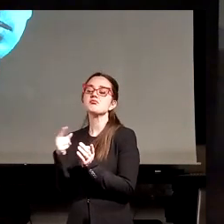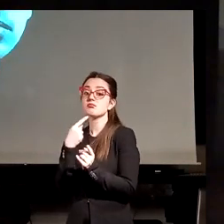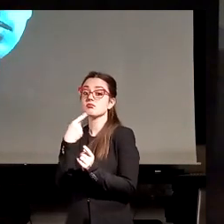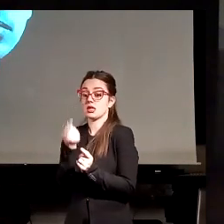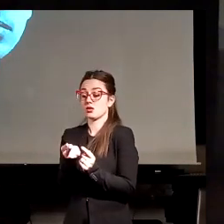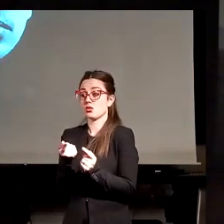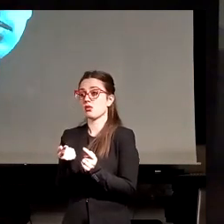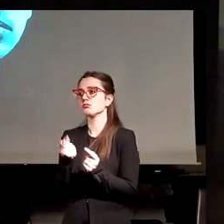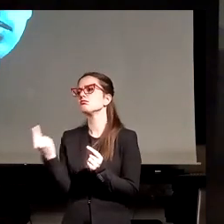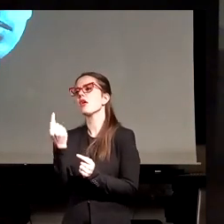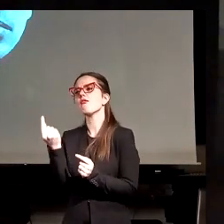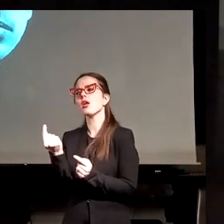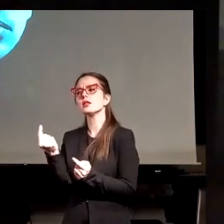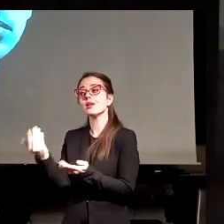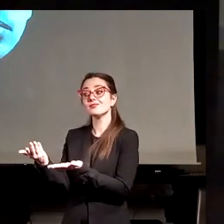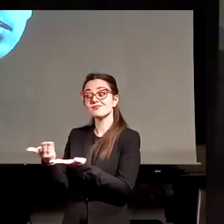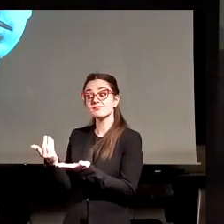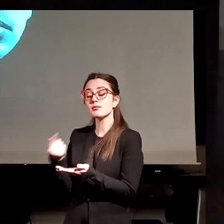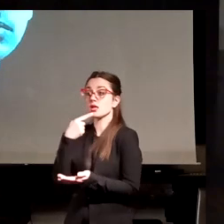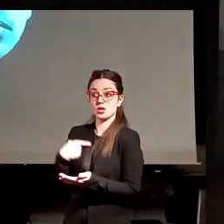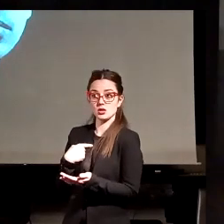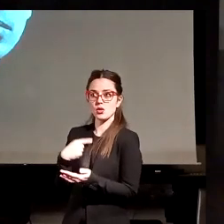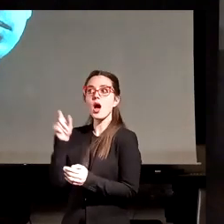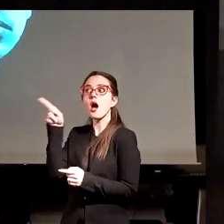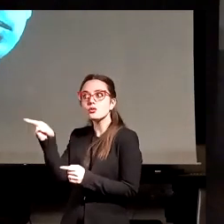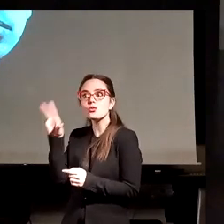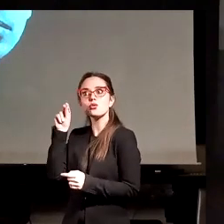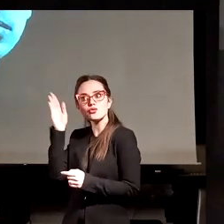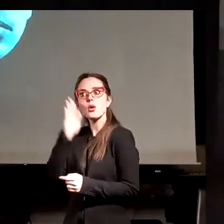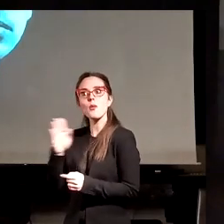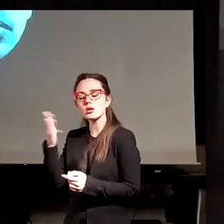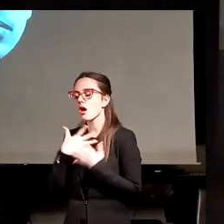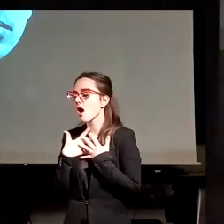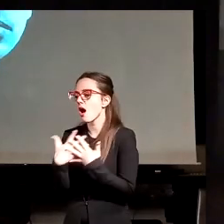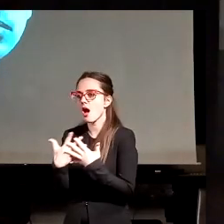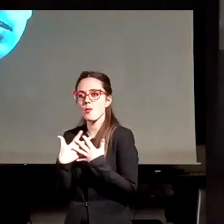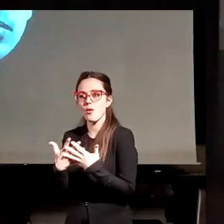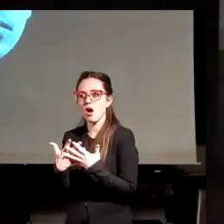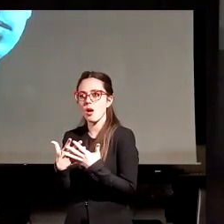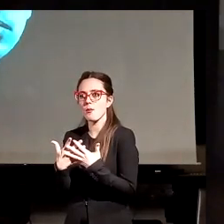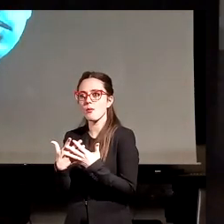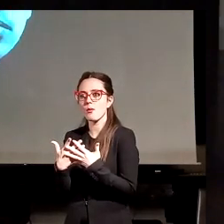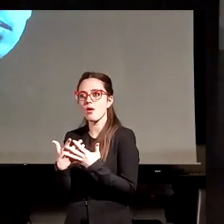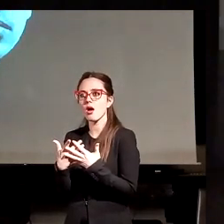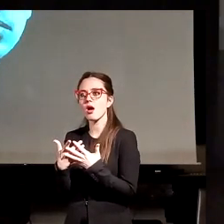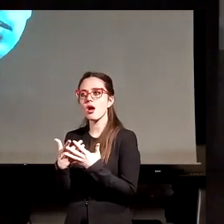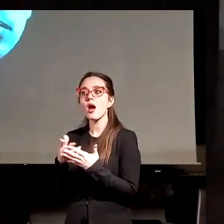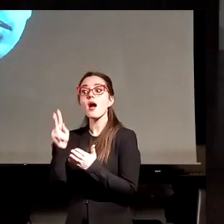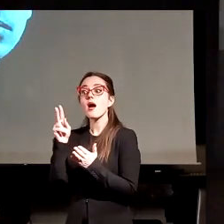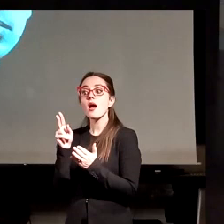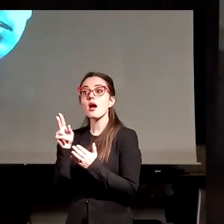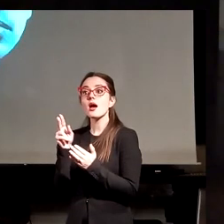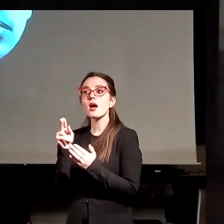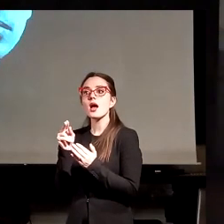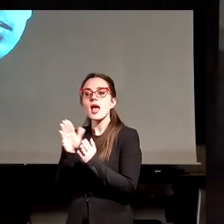persona che ha detto tanto riconosciuto parker che grande io lo amo moltissimo e gli ho chiesto un paletto del preferito a